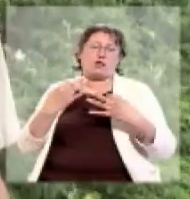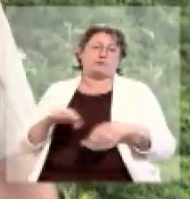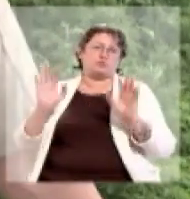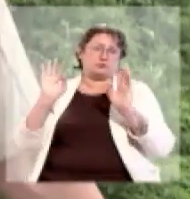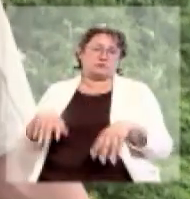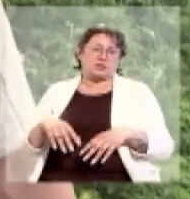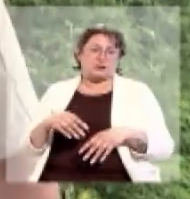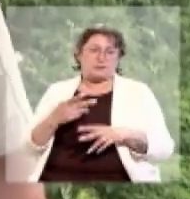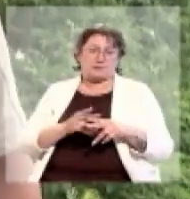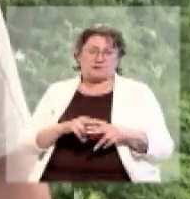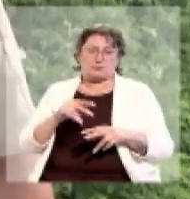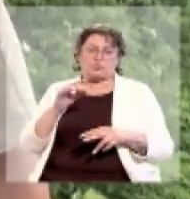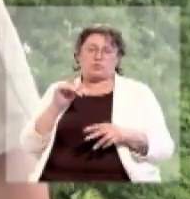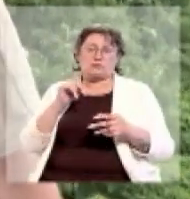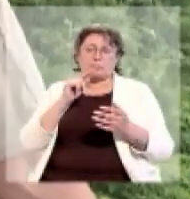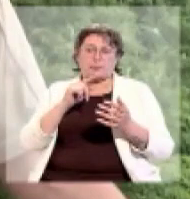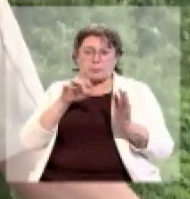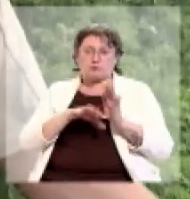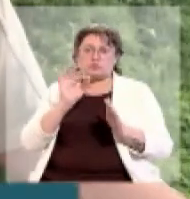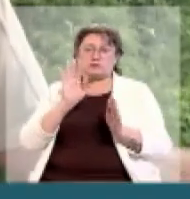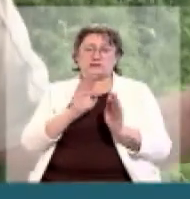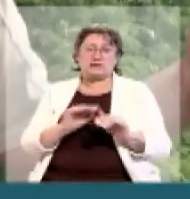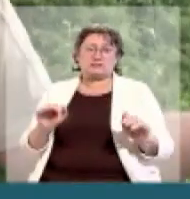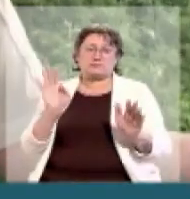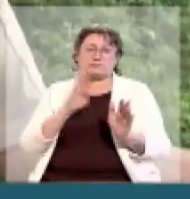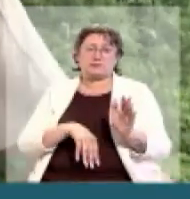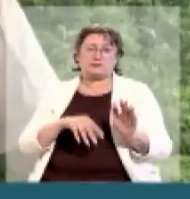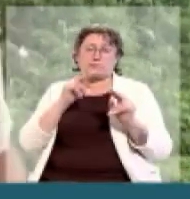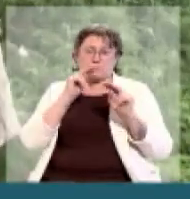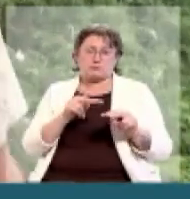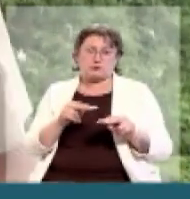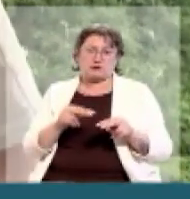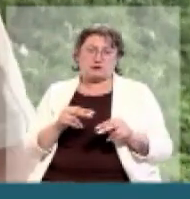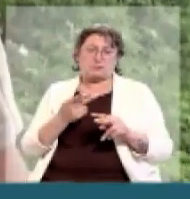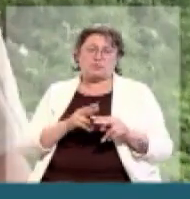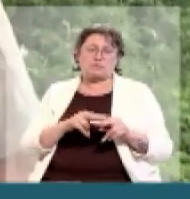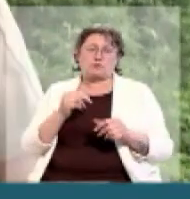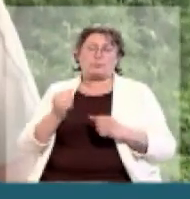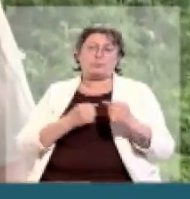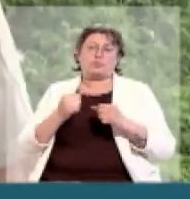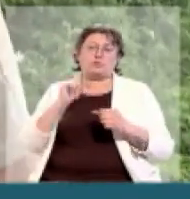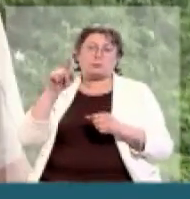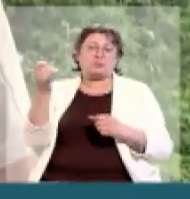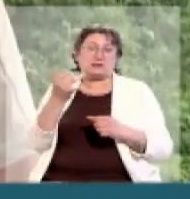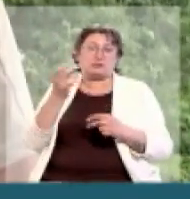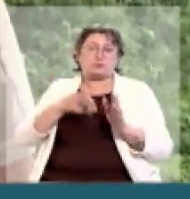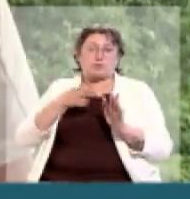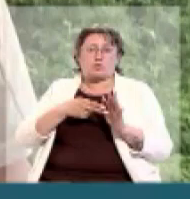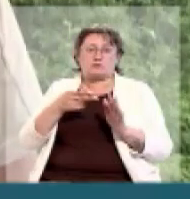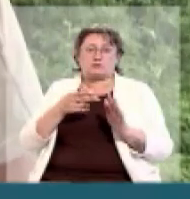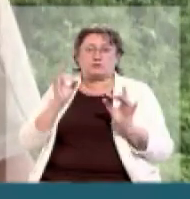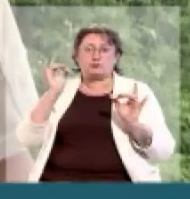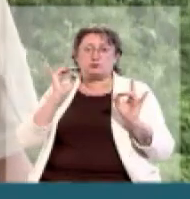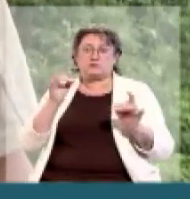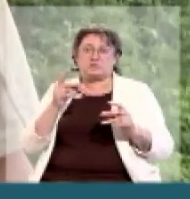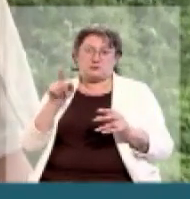отпустили. Поэтому и получается так, что дети без присмотра остаются, поэтому бегут. Им же интересно, железная дорога, поезд